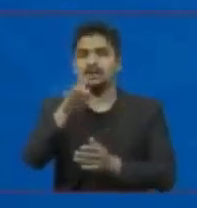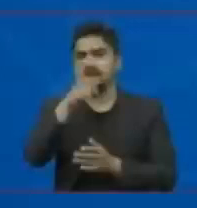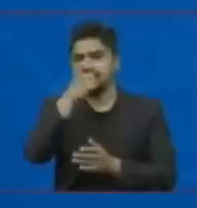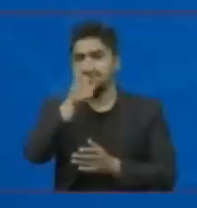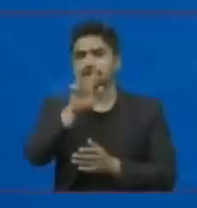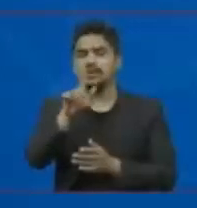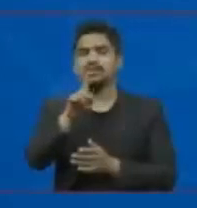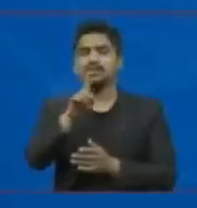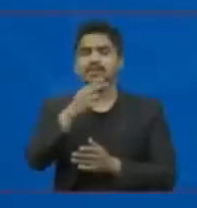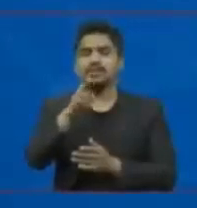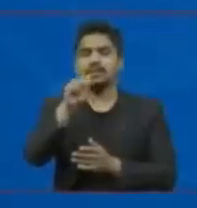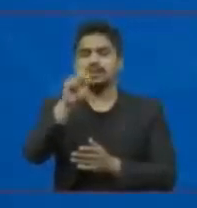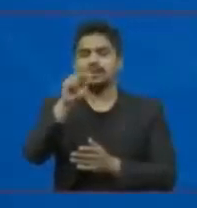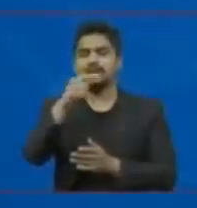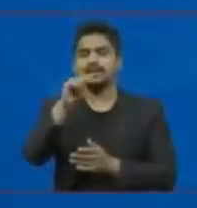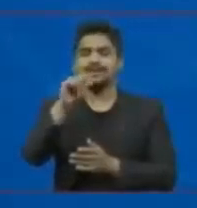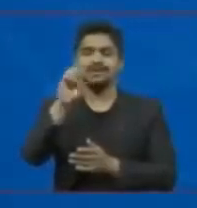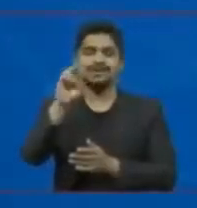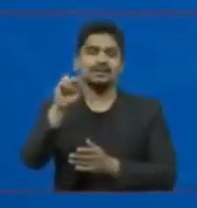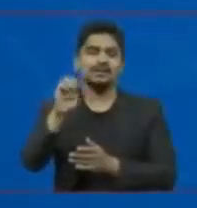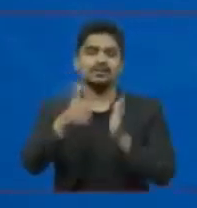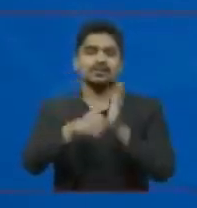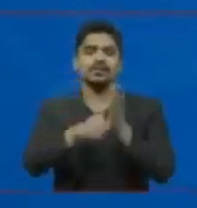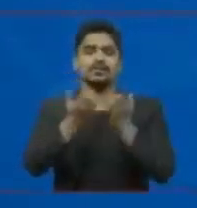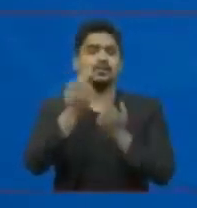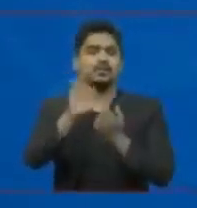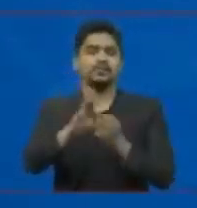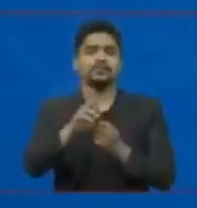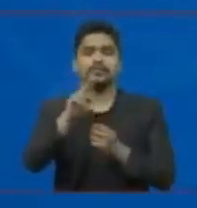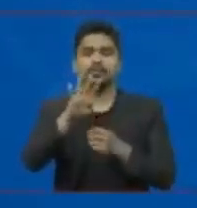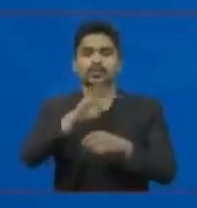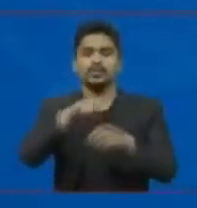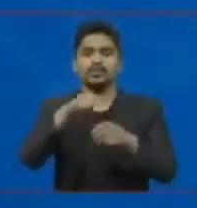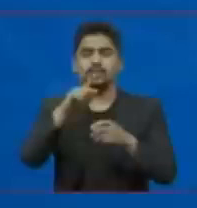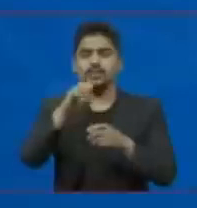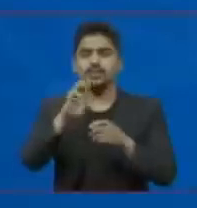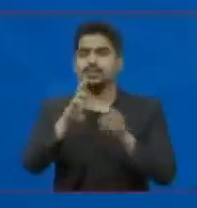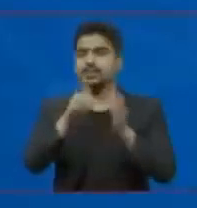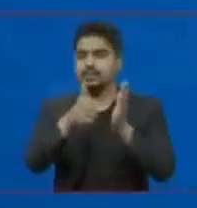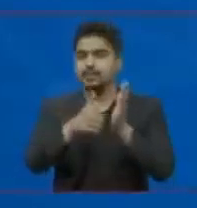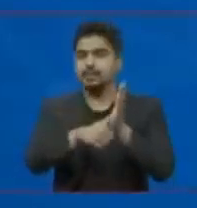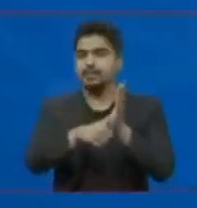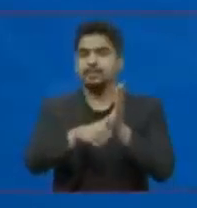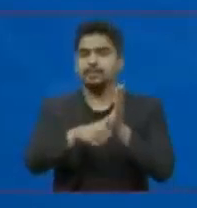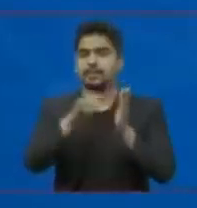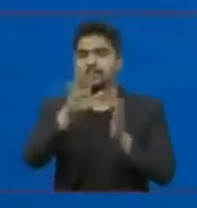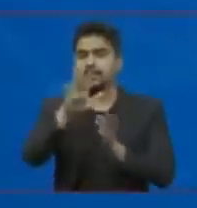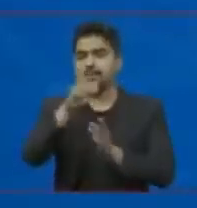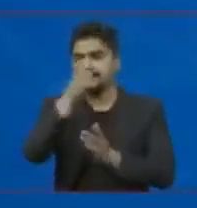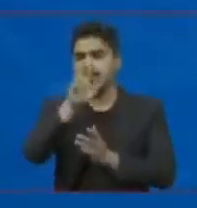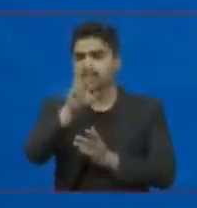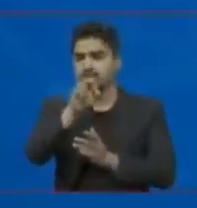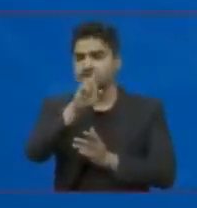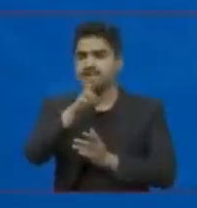274,604 पुगेको छ। सक्रिय संक्रमितको संख्या पनि बढेर 43,084 पुगेको छ। पछिल्लो 24 घण्टामा थप 5 जनाको